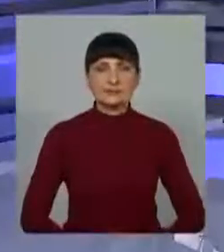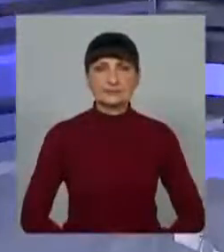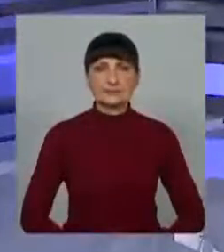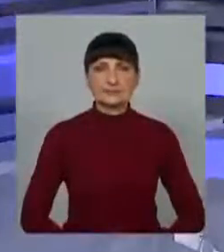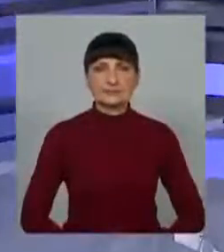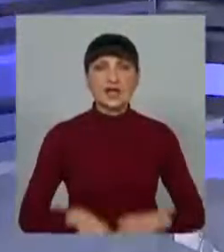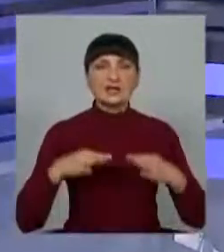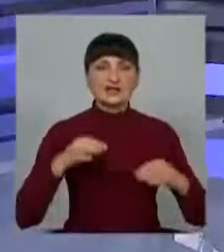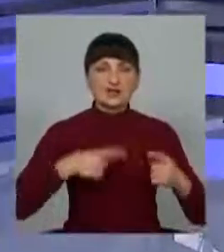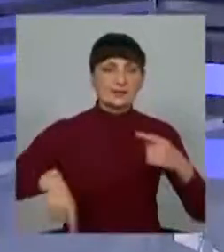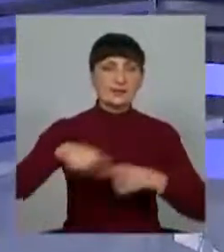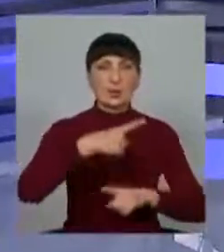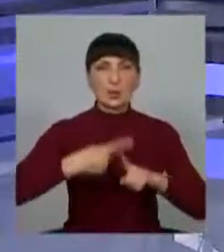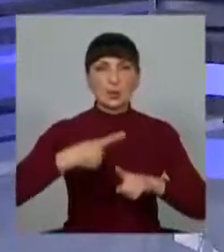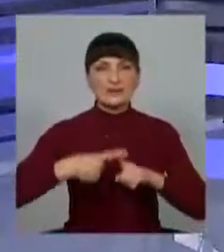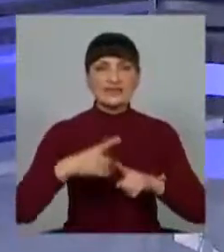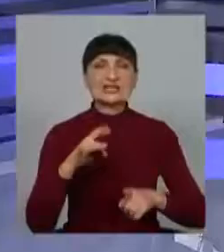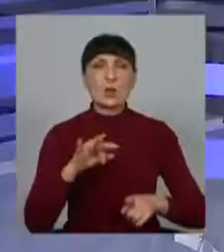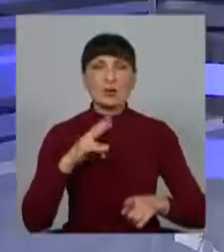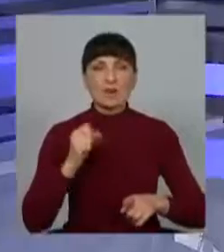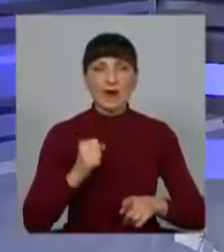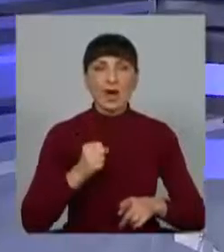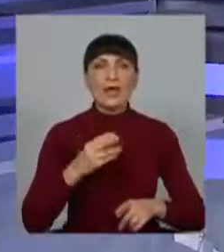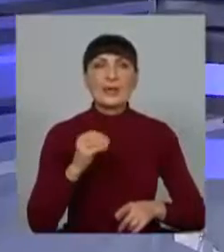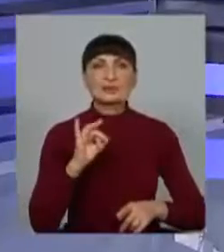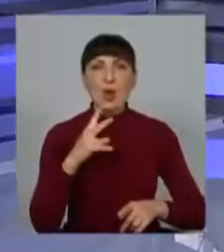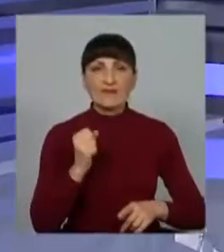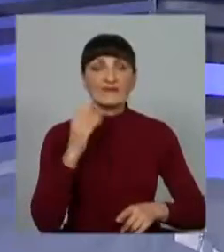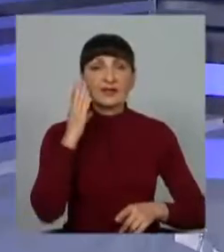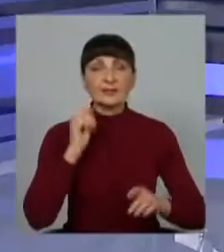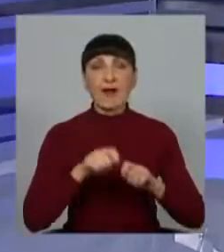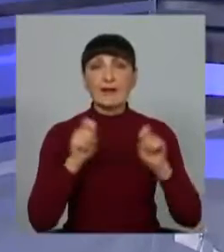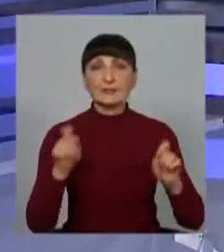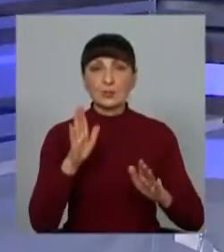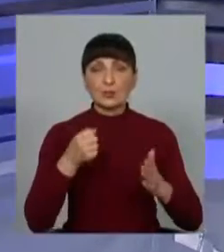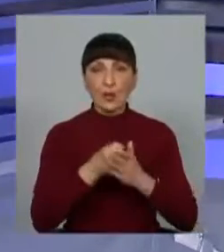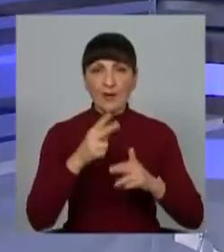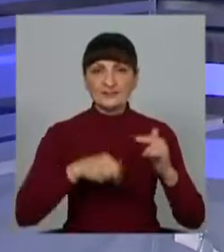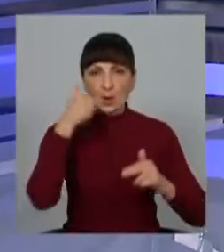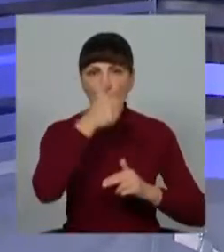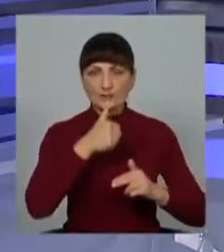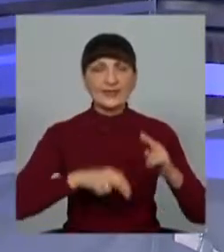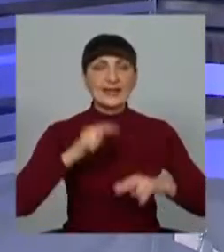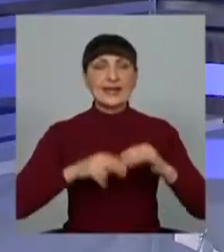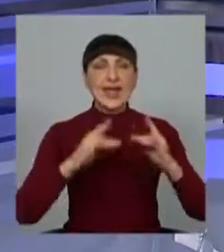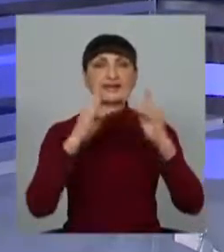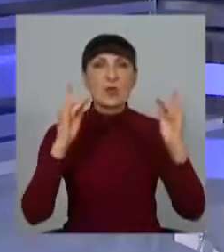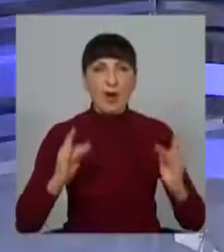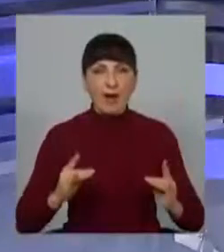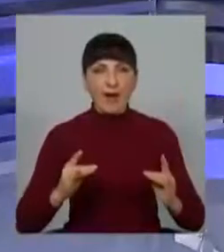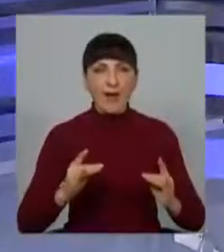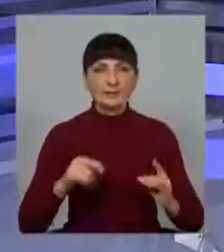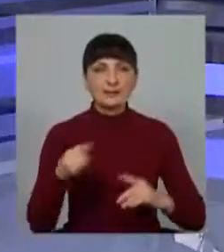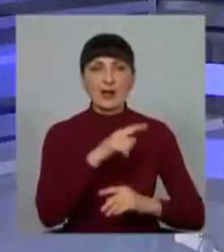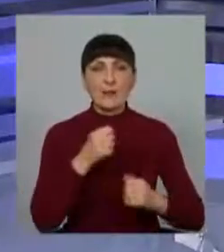Движение по развязке на пересечении проспекта Рыскулова и улицы Емцова в Алматы откроют до конца года. Возведение эстакады на